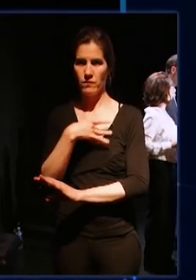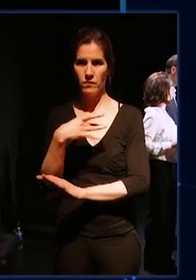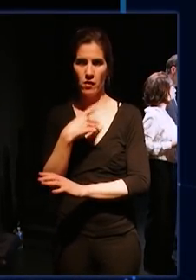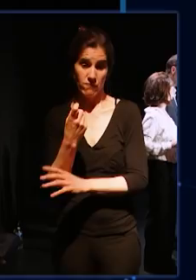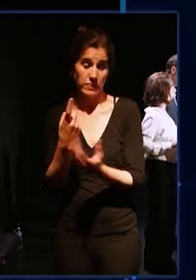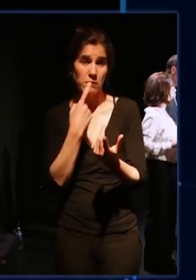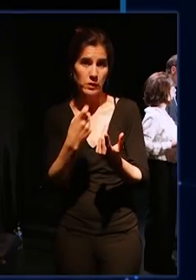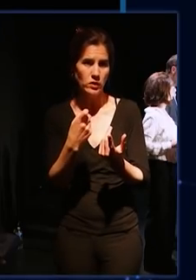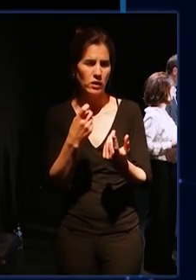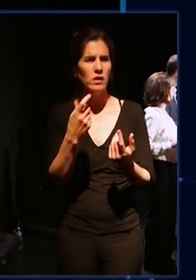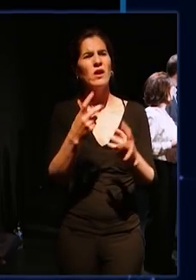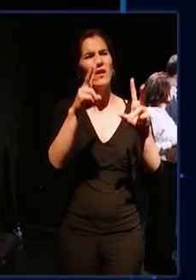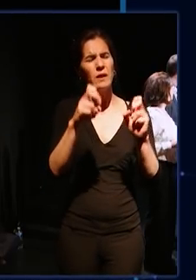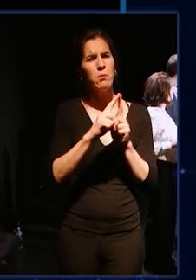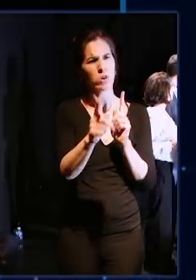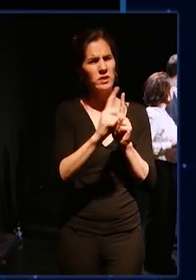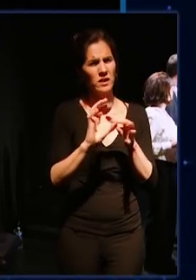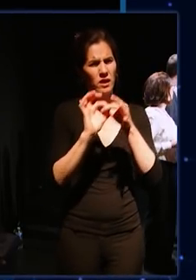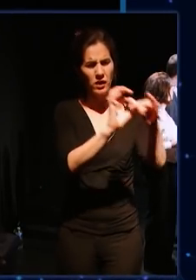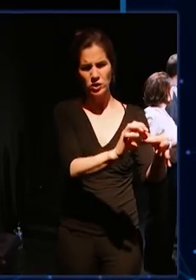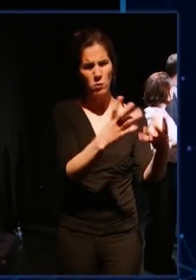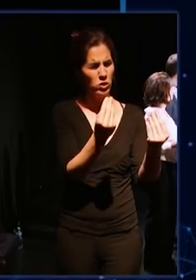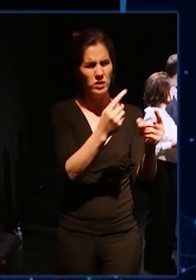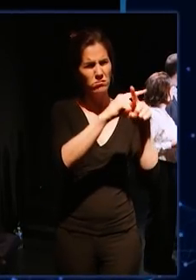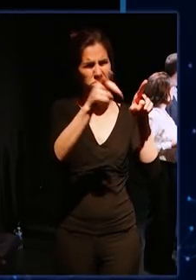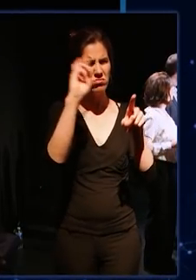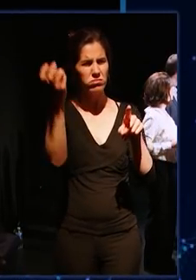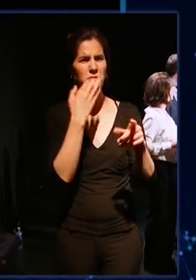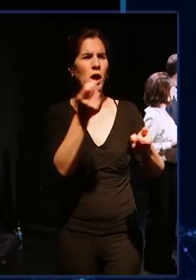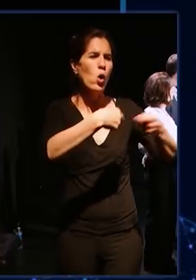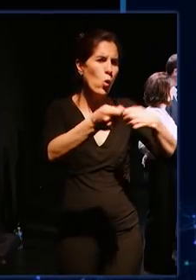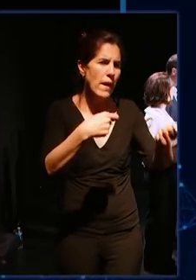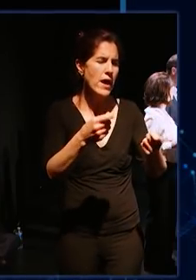mobilitat s'hi relacionen moltíssimes coses, com el medi ambient, l'entorn, la salut, el comerç, com